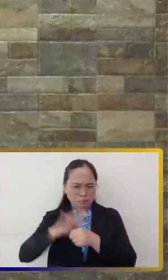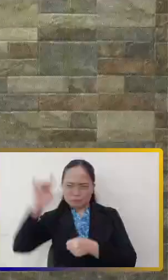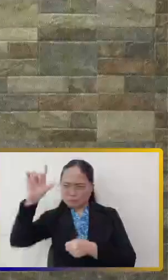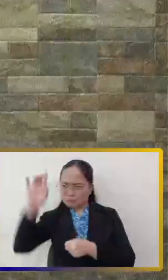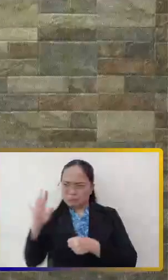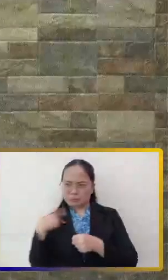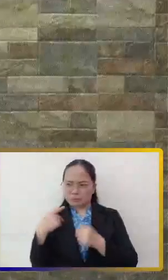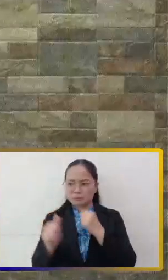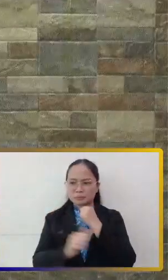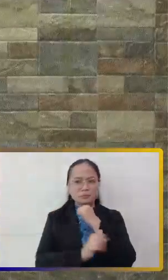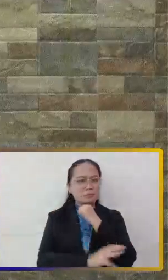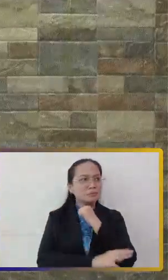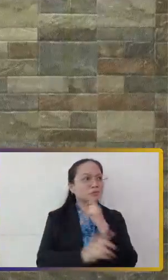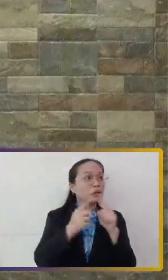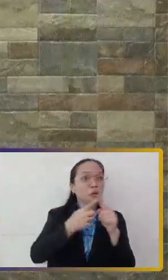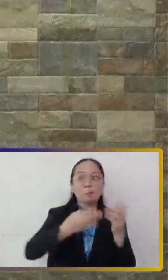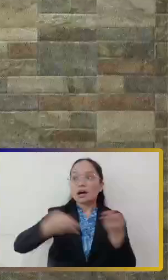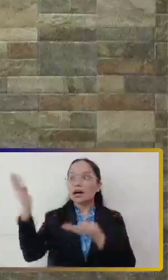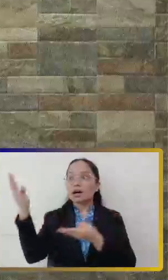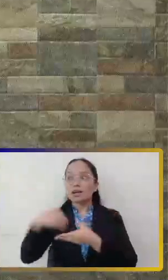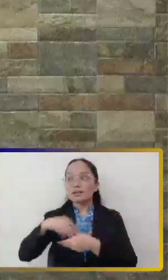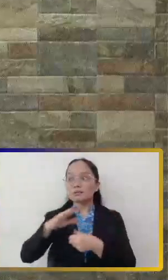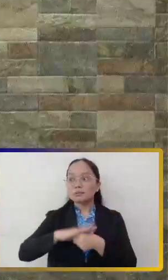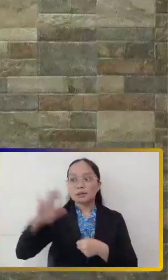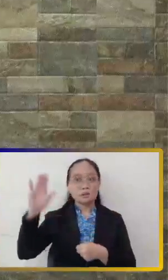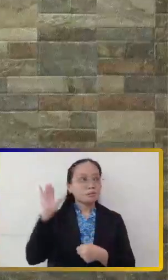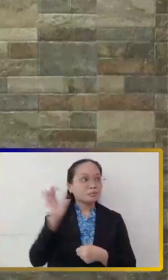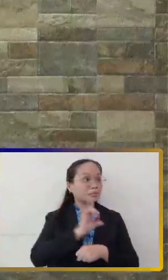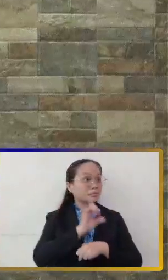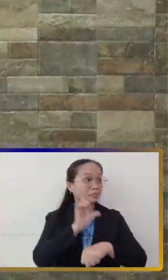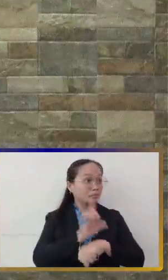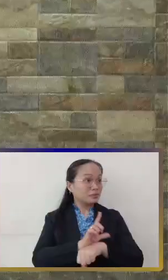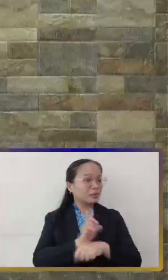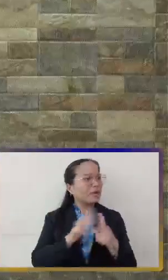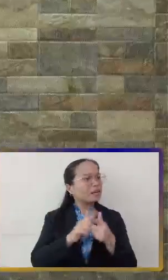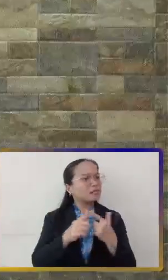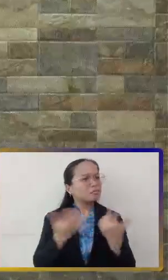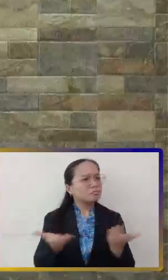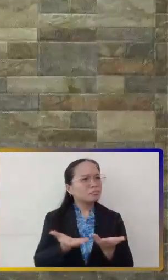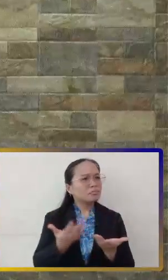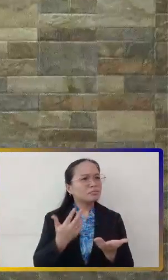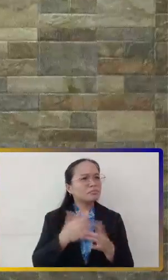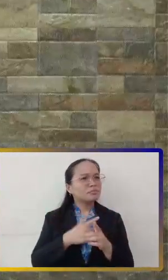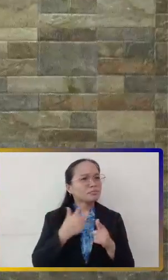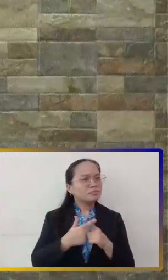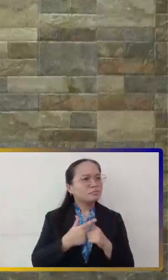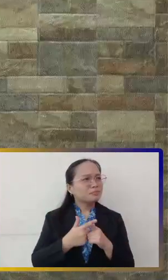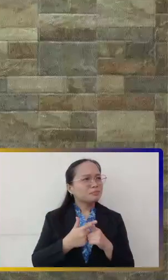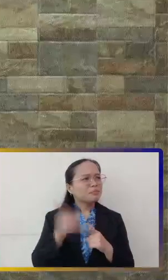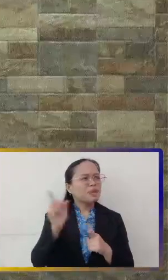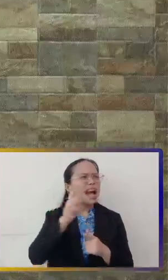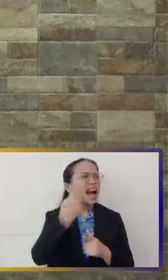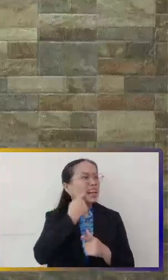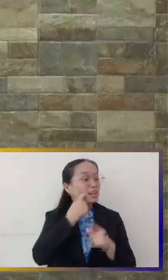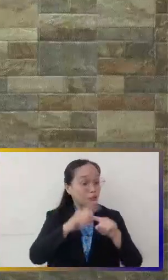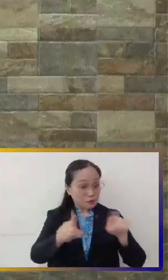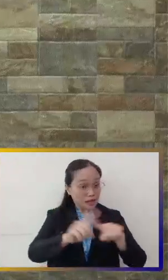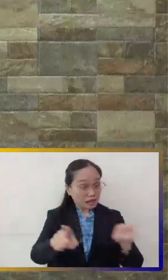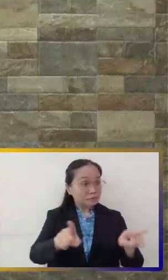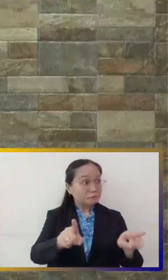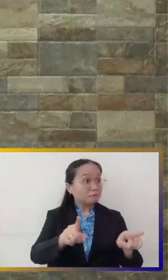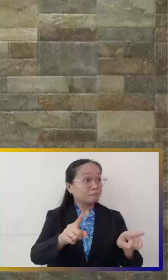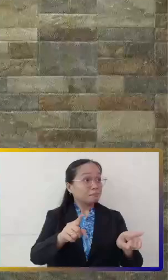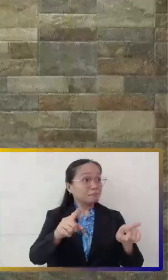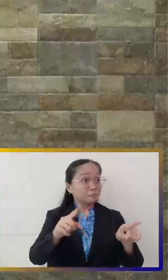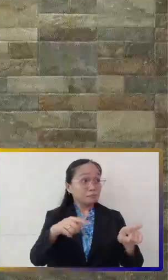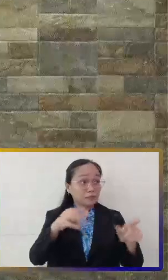kapatid, doon sa promised land. That's a covenant. But this covenant, kapatid, na sinasabi kanina, ay kakaiba po yan sapagkat